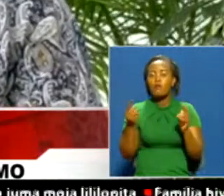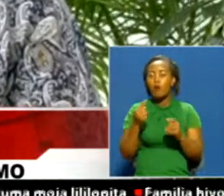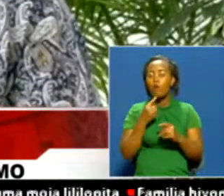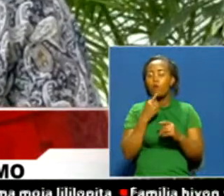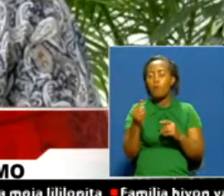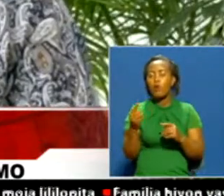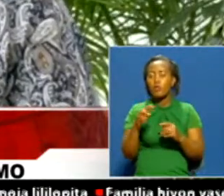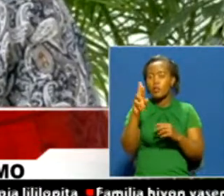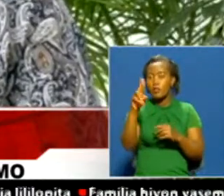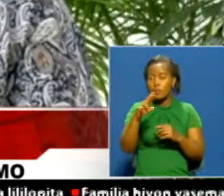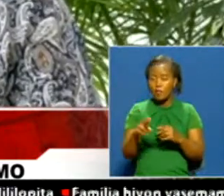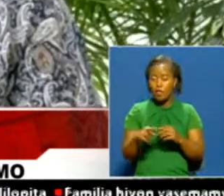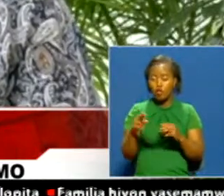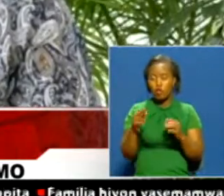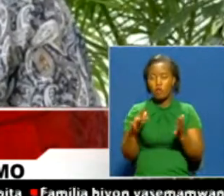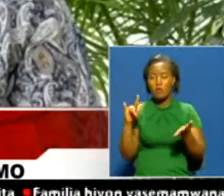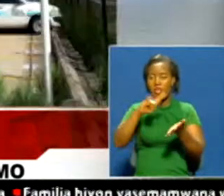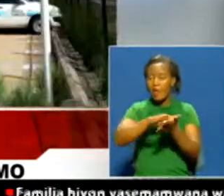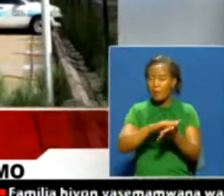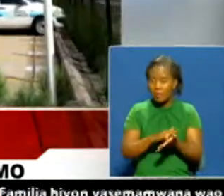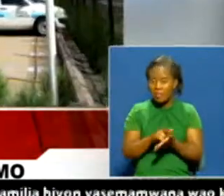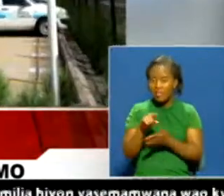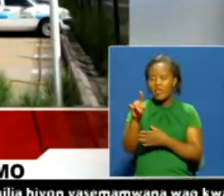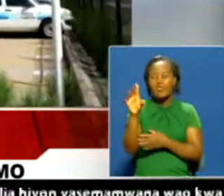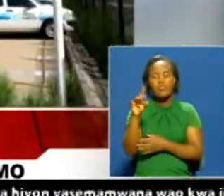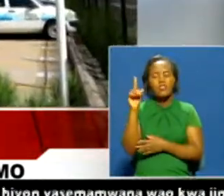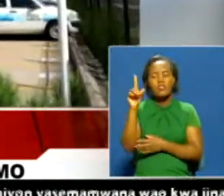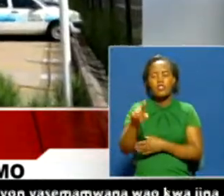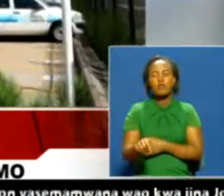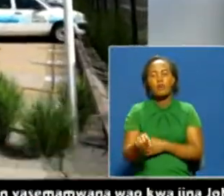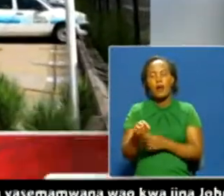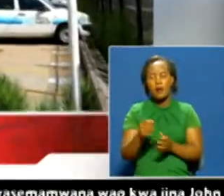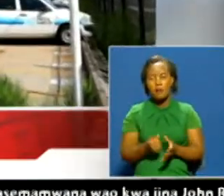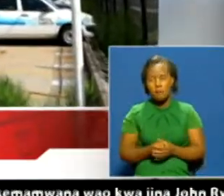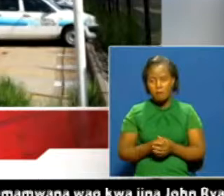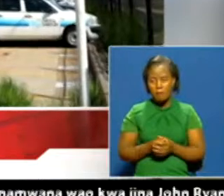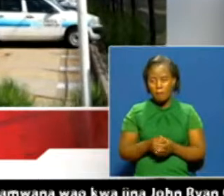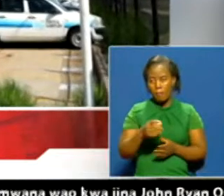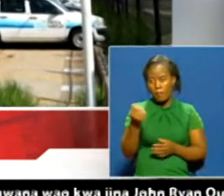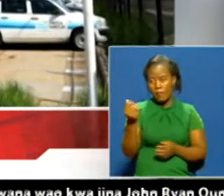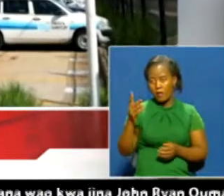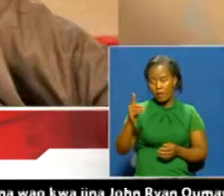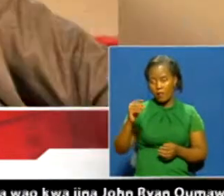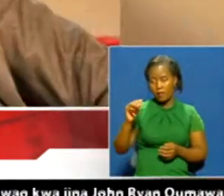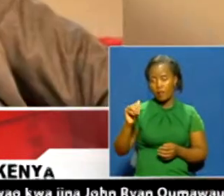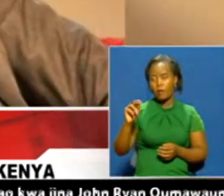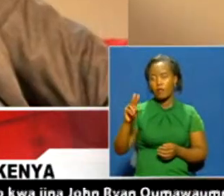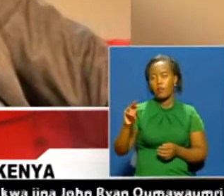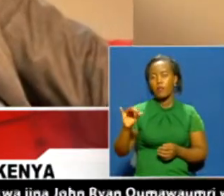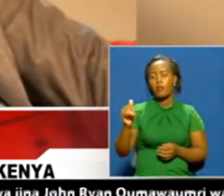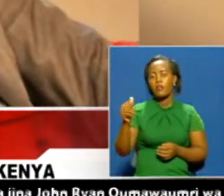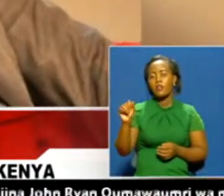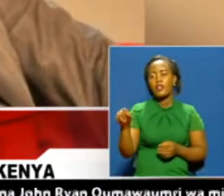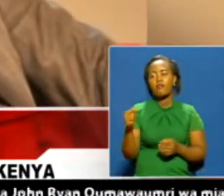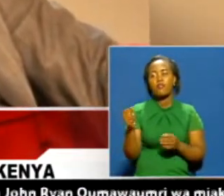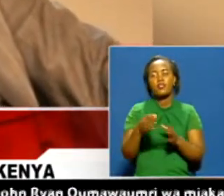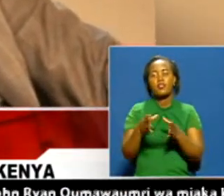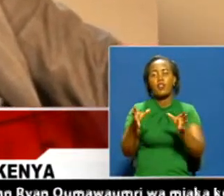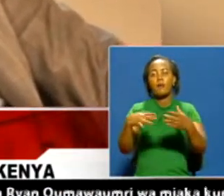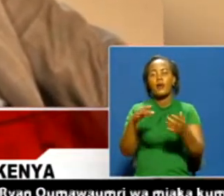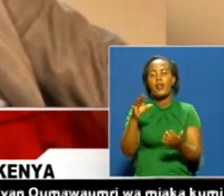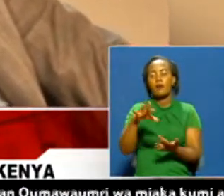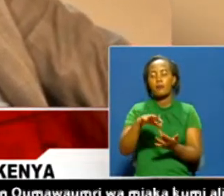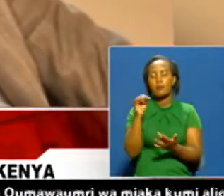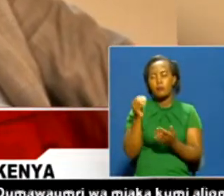Kenyatta International Airport is relatively cheaper. Kwingineko, kampuni ya Davis and Shatliff imemteua Edward Davis kwa mkurugenzi mkuu